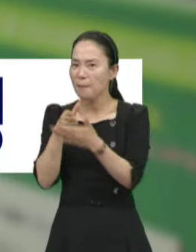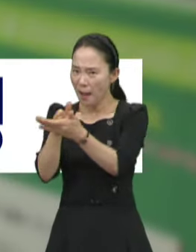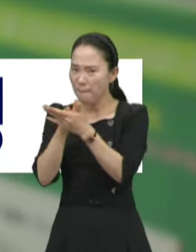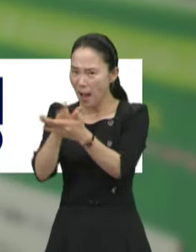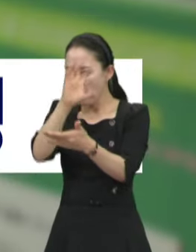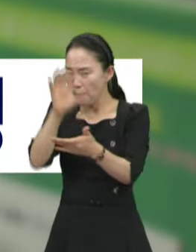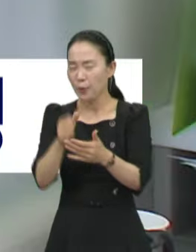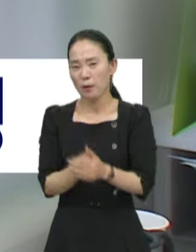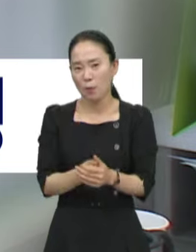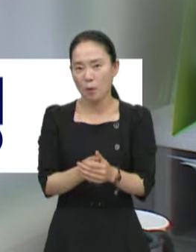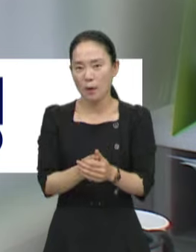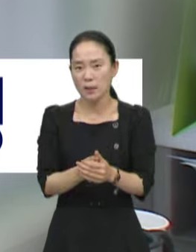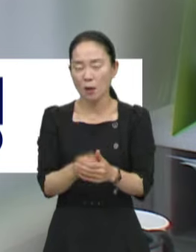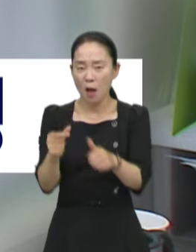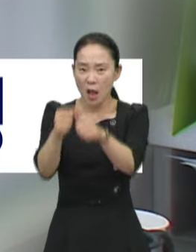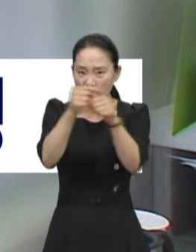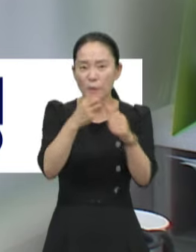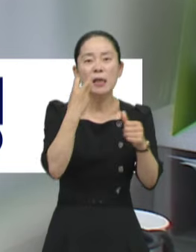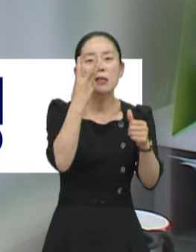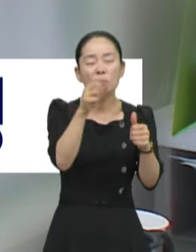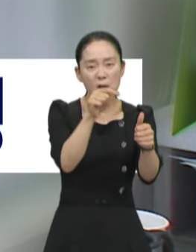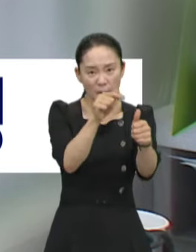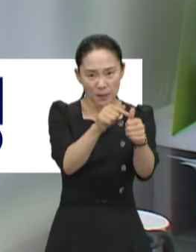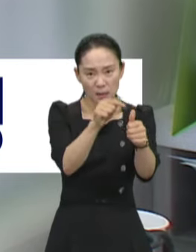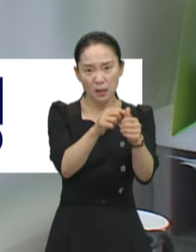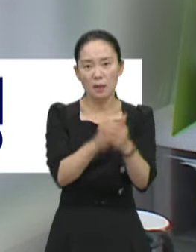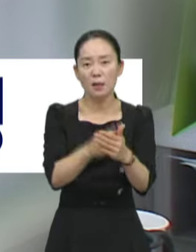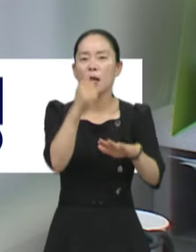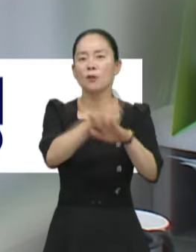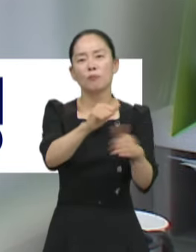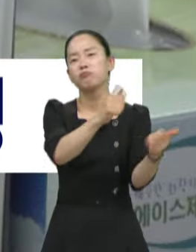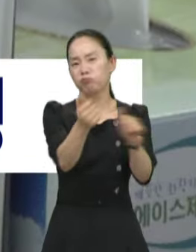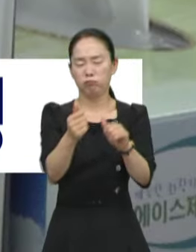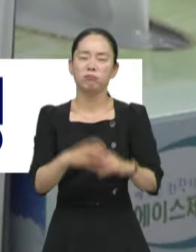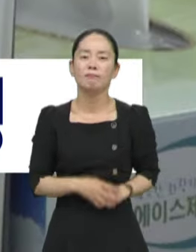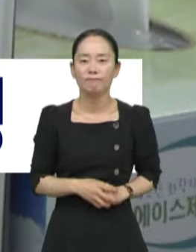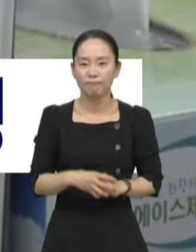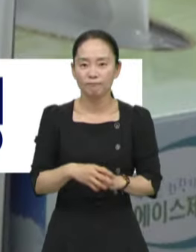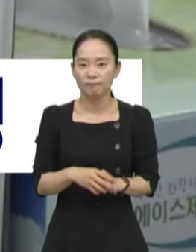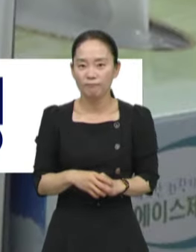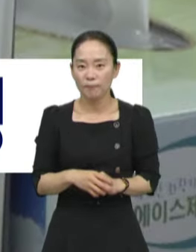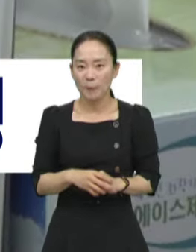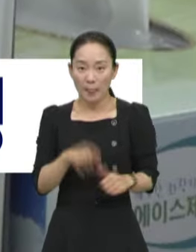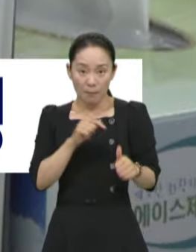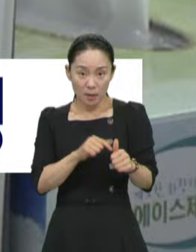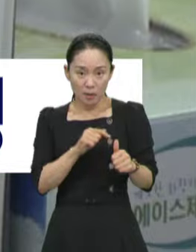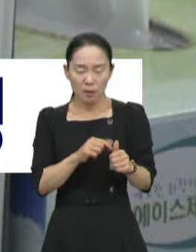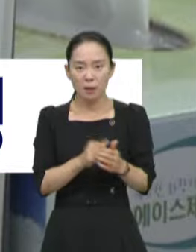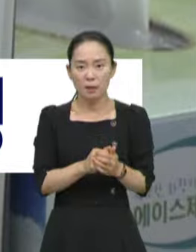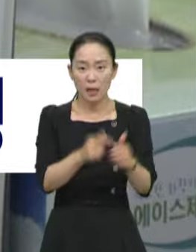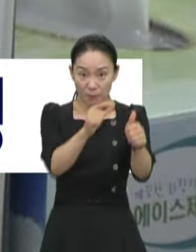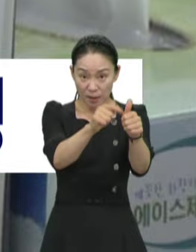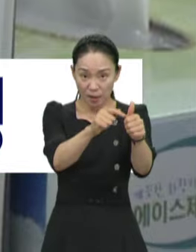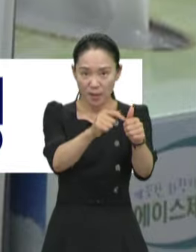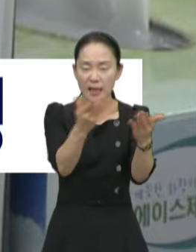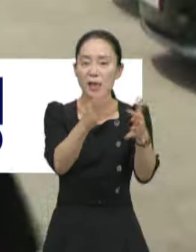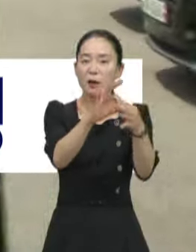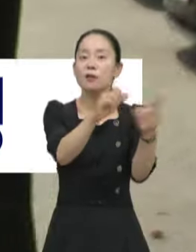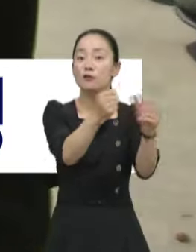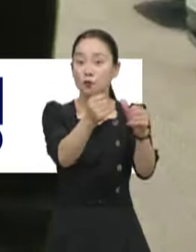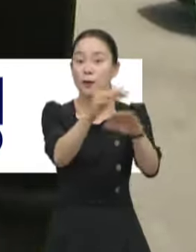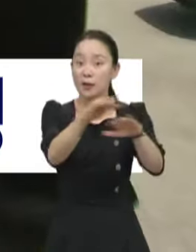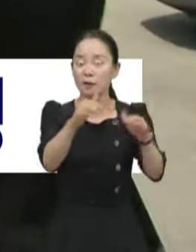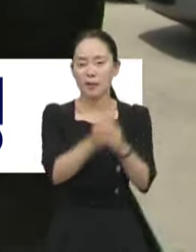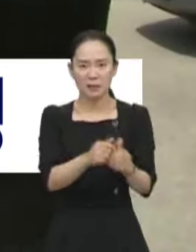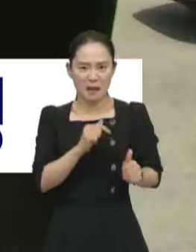신고했고 임용된 지 석 달밖에 안 된 B씨는 결국 세상을 떠났습니다. 이후 B씨는 순직 처리됐지만 A씨는